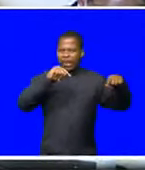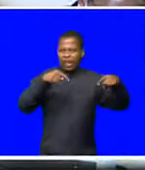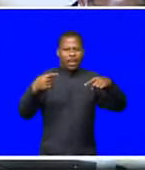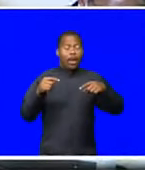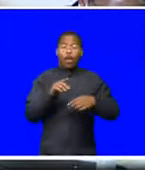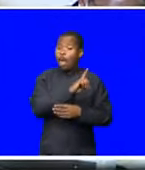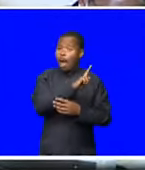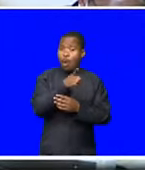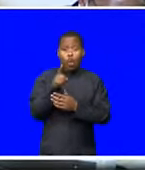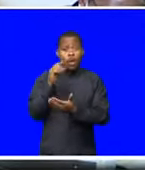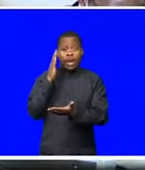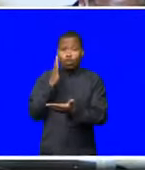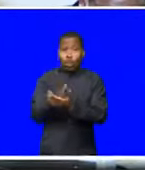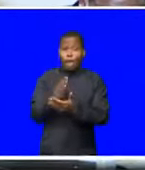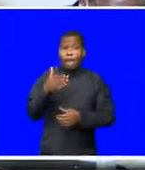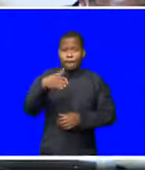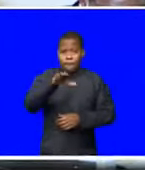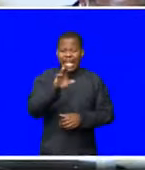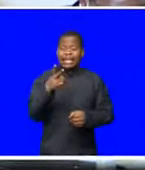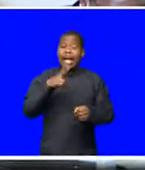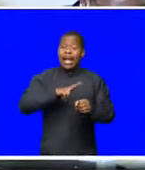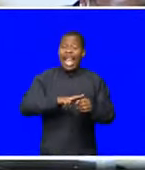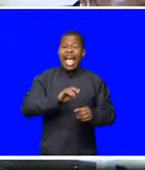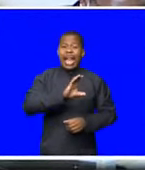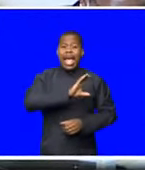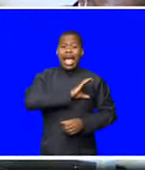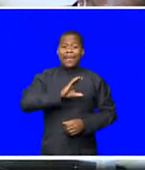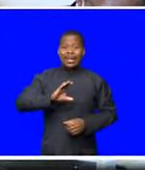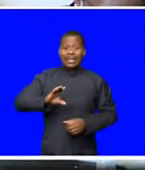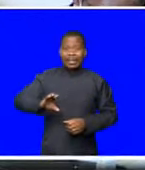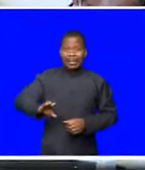munye sonke siyahamba